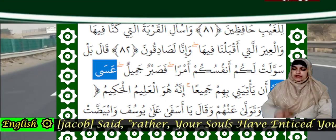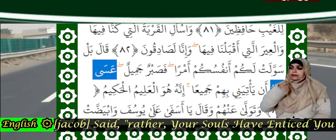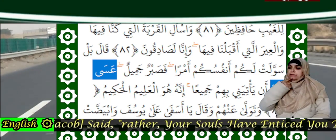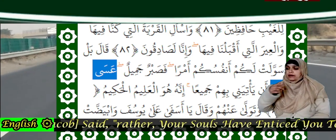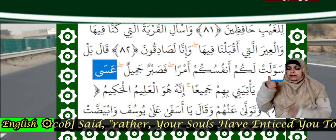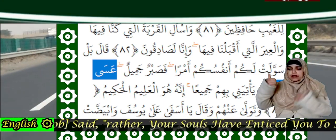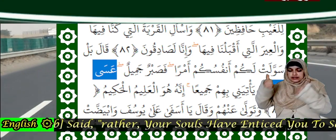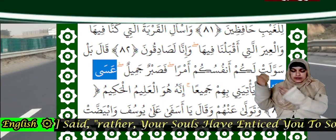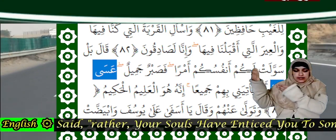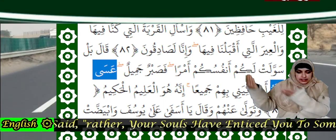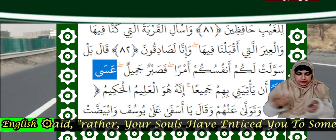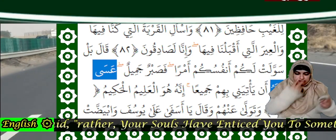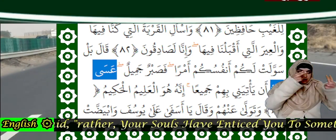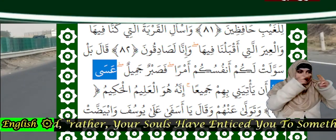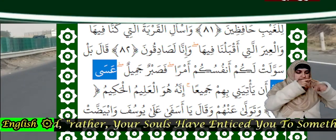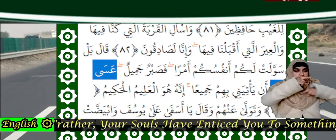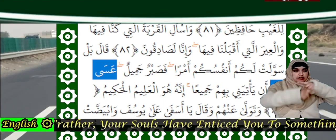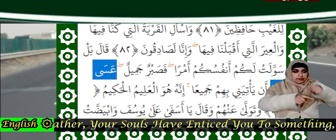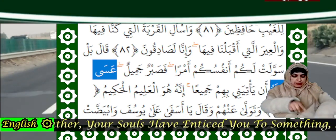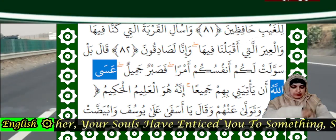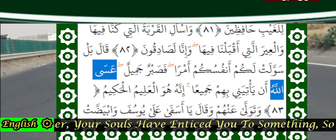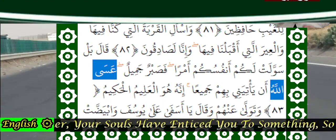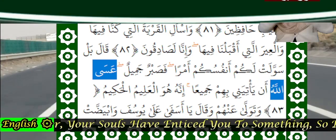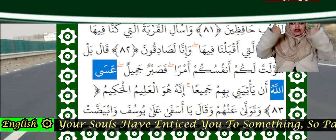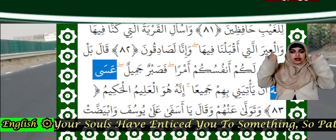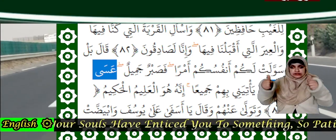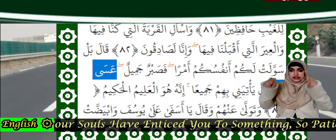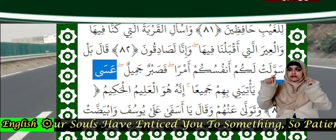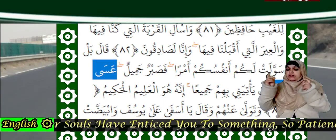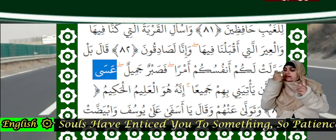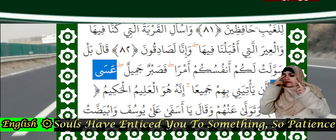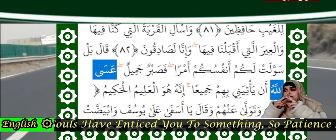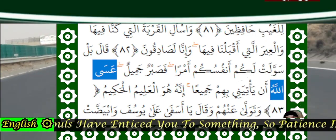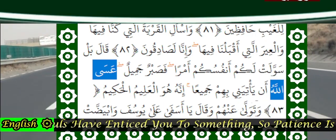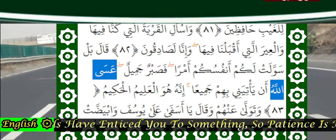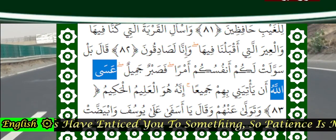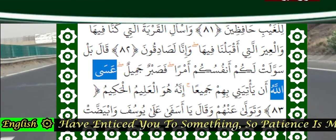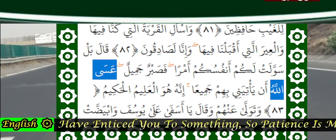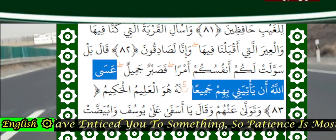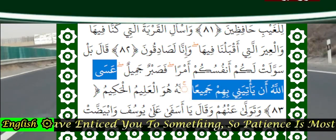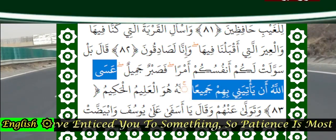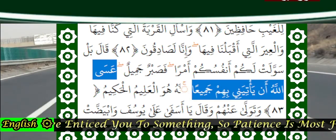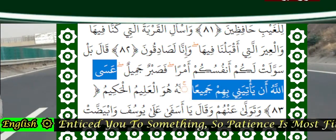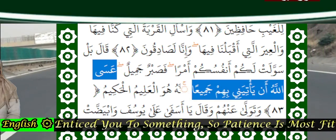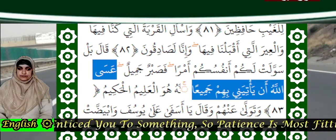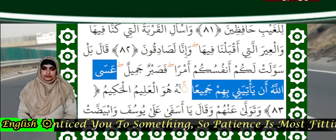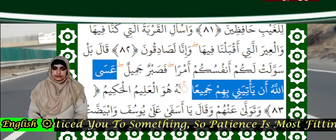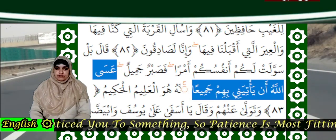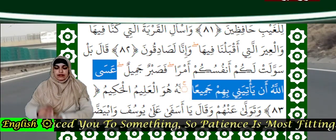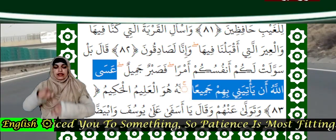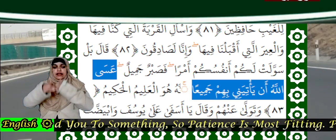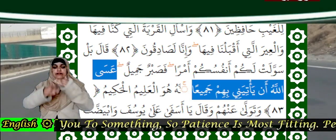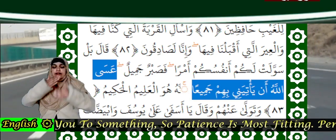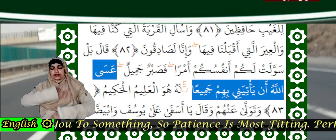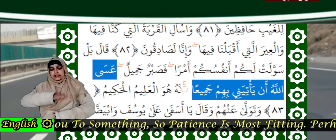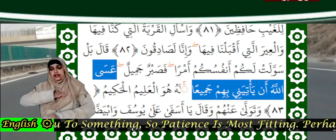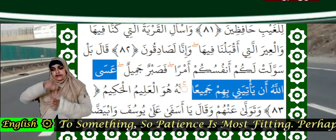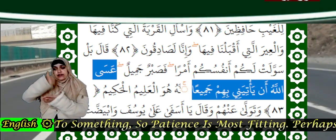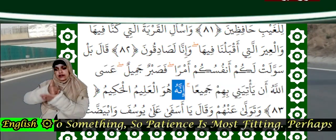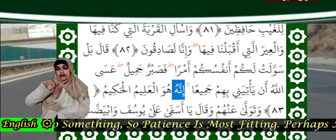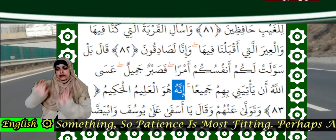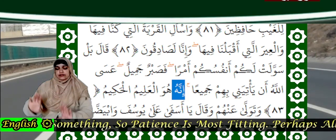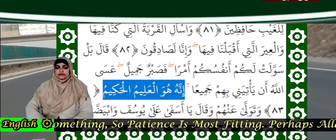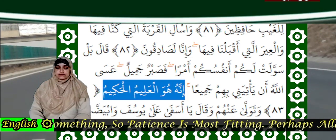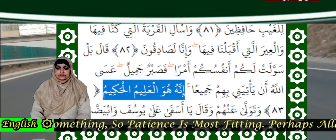الدلغن سني اتدلغن إليات أسأل الله وإياتيني بهم جميعا هندساني تنالفون